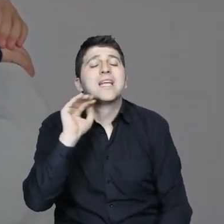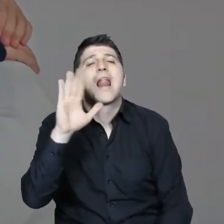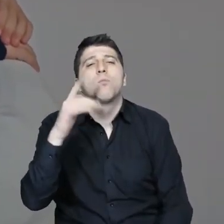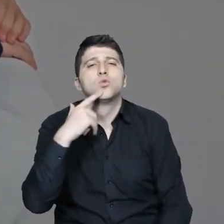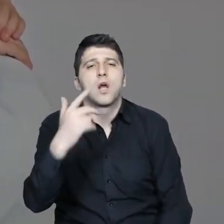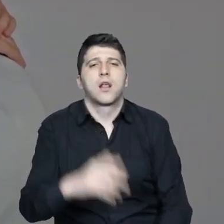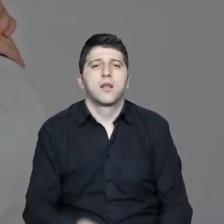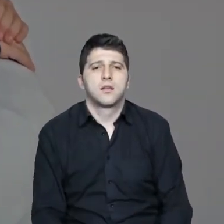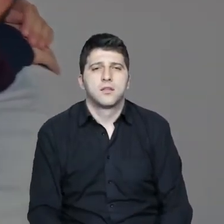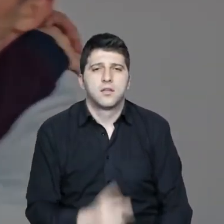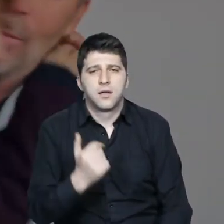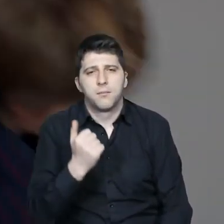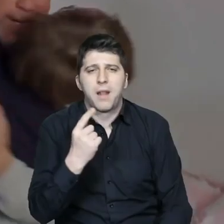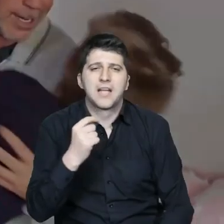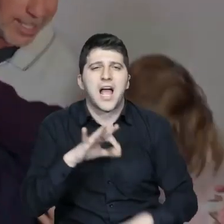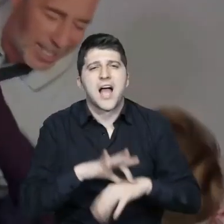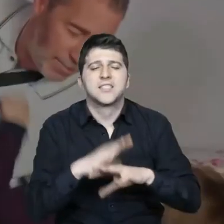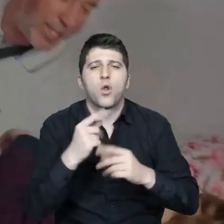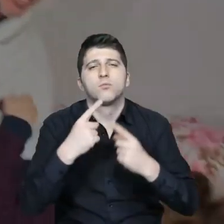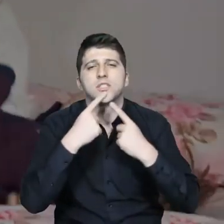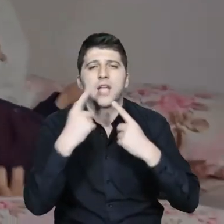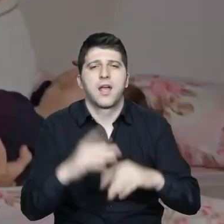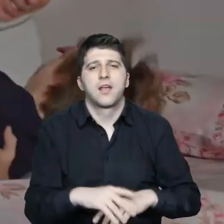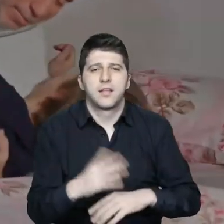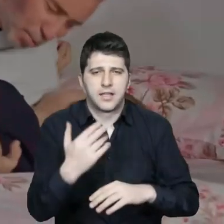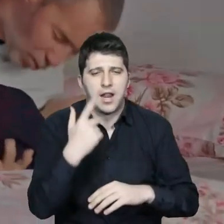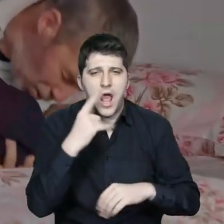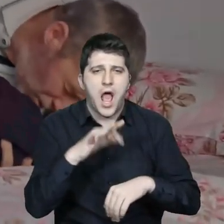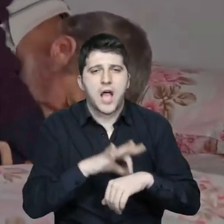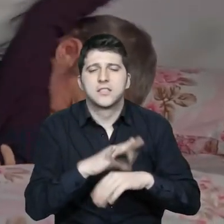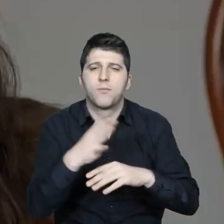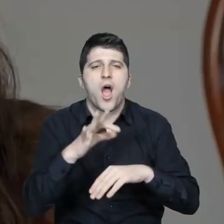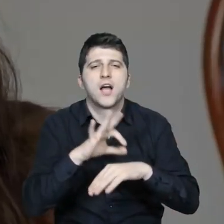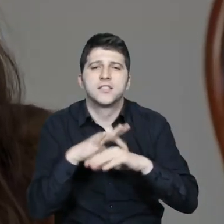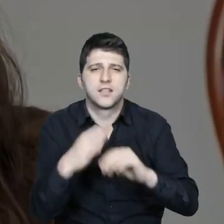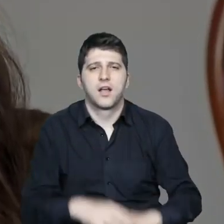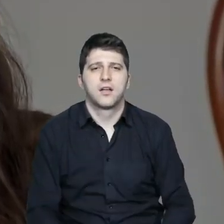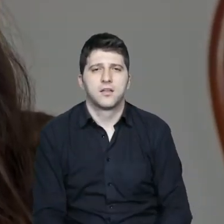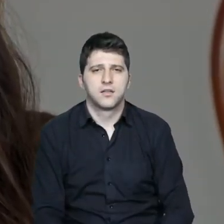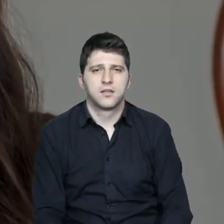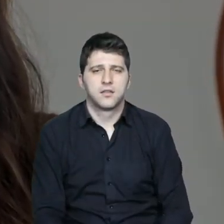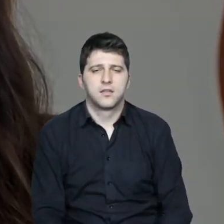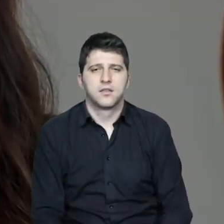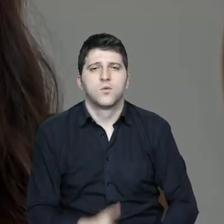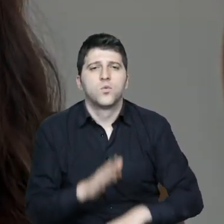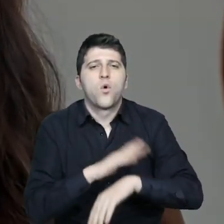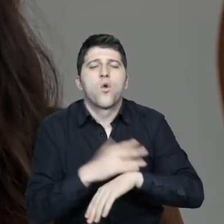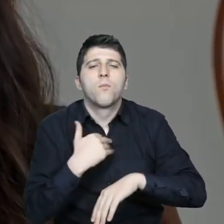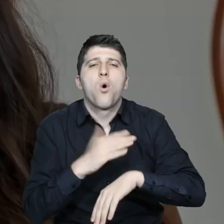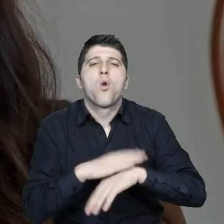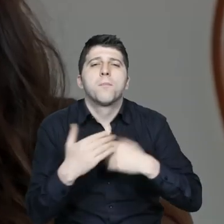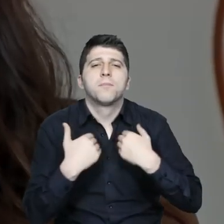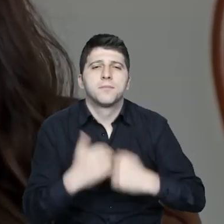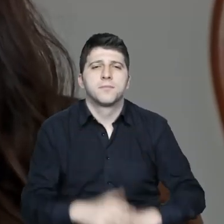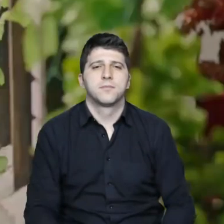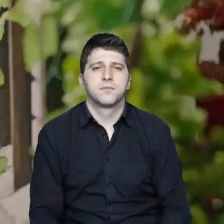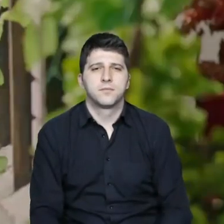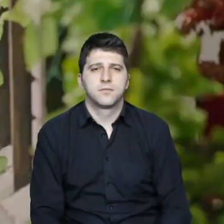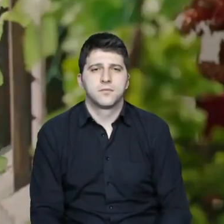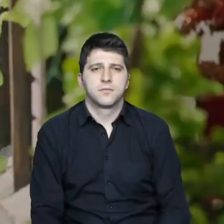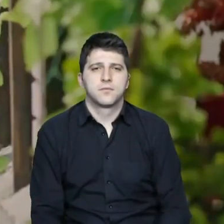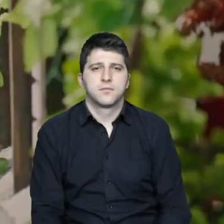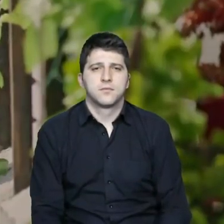gelemiyordu. Biraz hastalanmıştı. Gel buraya. Hastalanmış bu. Kolum kolum. Yatağa attı. Aysu